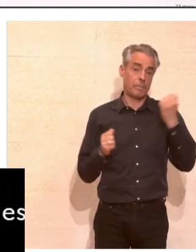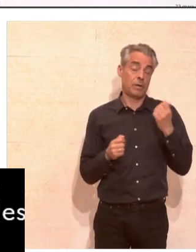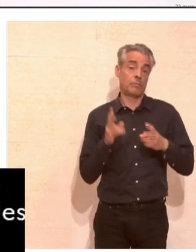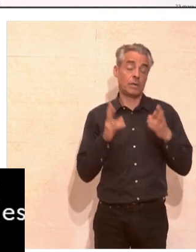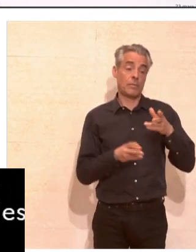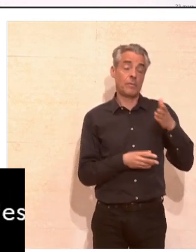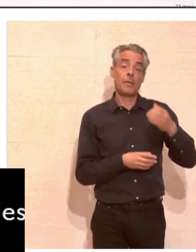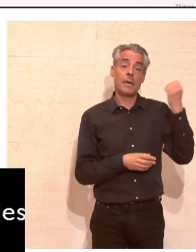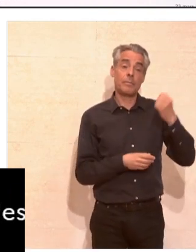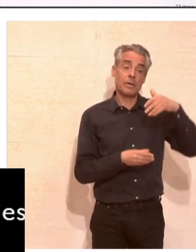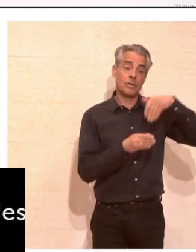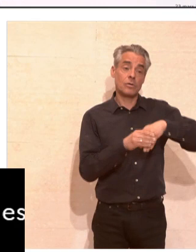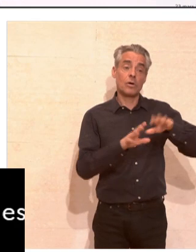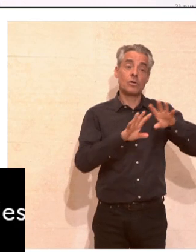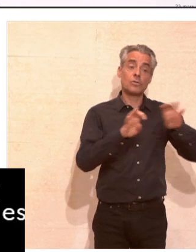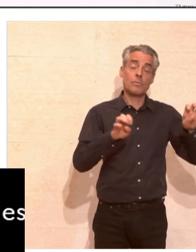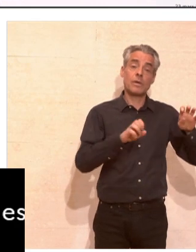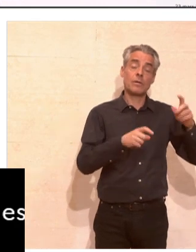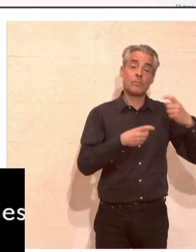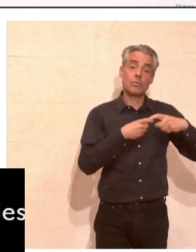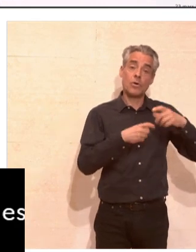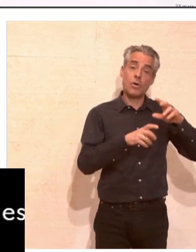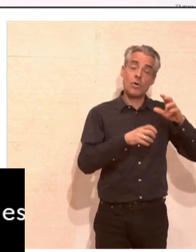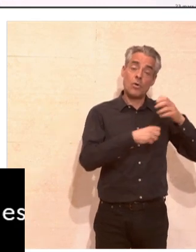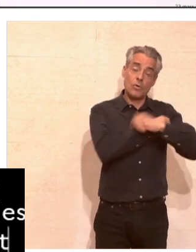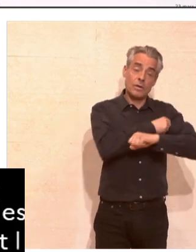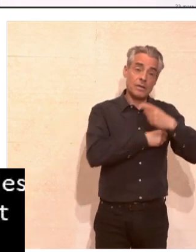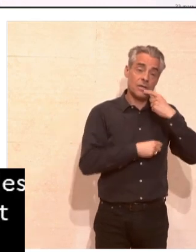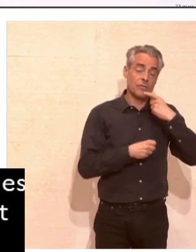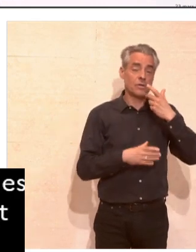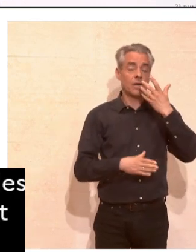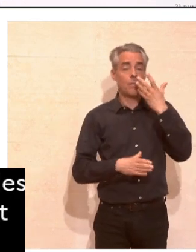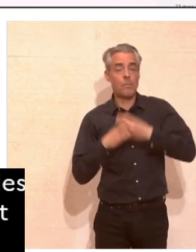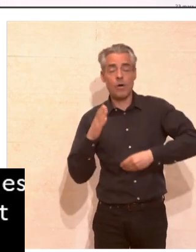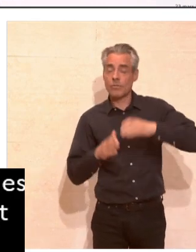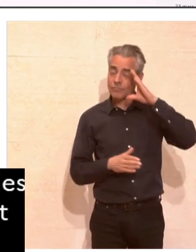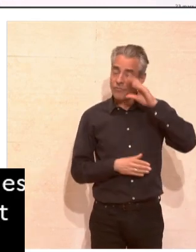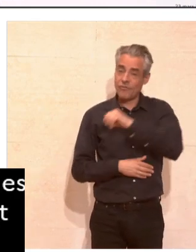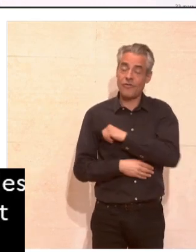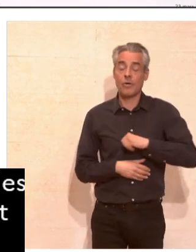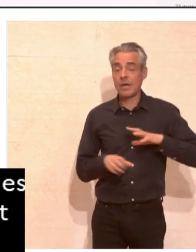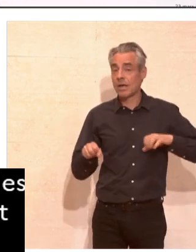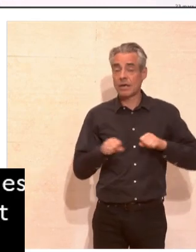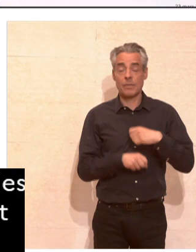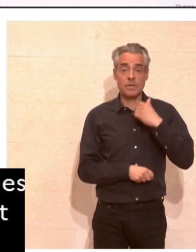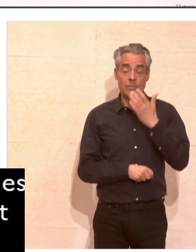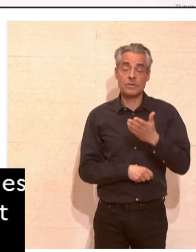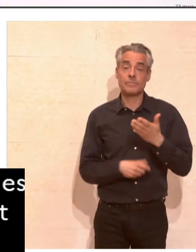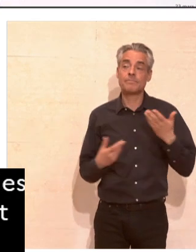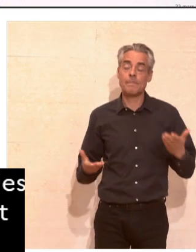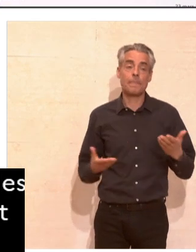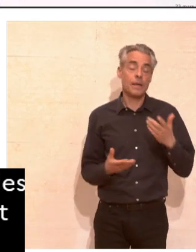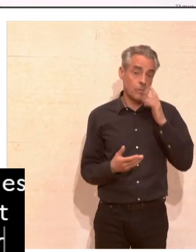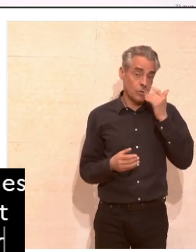plus quand, en fait, c'est court la semaine et long le week-end. Parce que ça veut vraiment dire qu'il y a une dette de sommeil très importante. Ce n'est pas seulement des cours dormeurs, quoi. Donc,